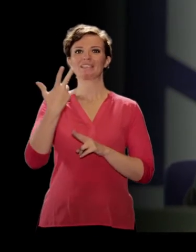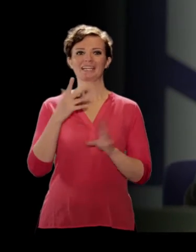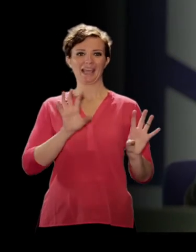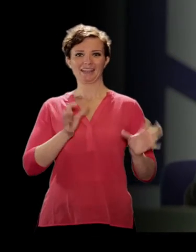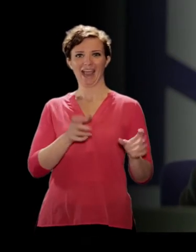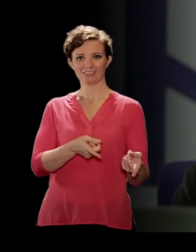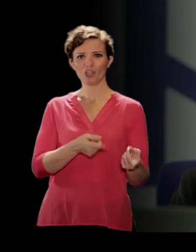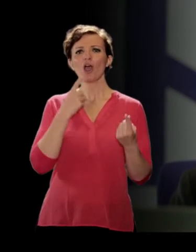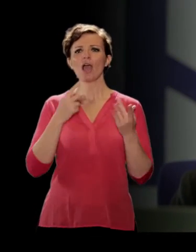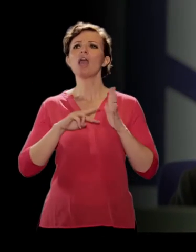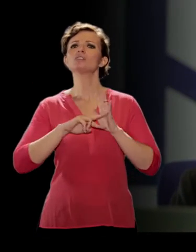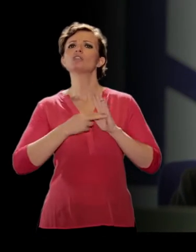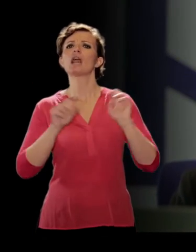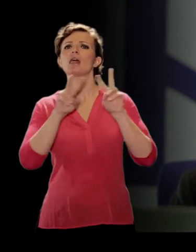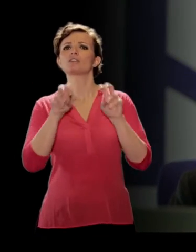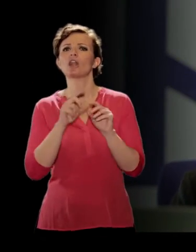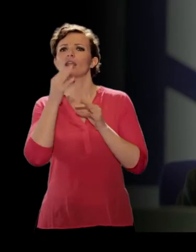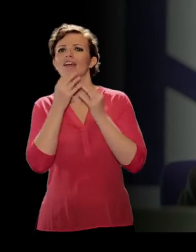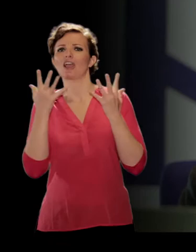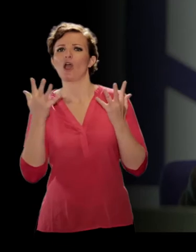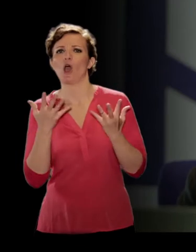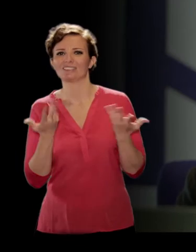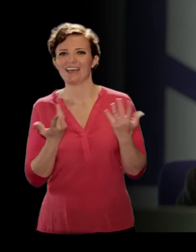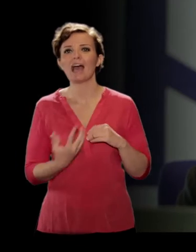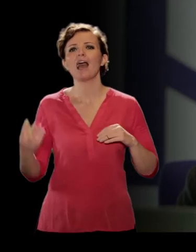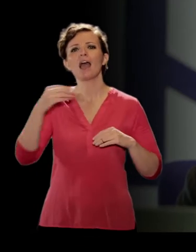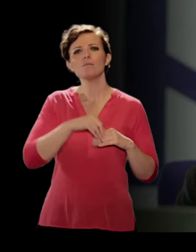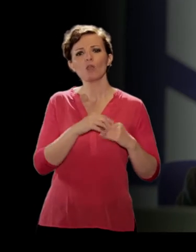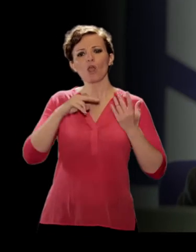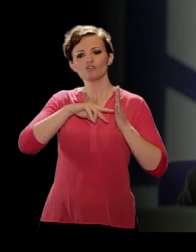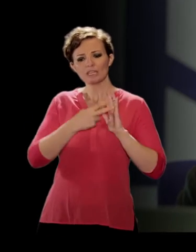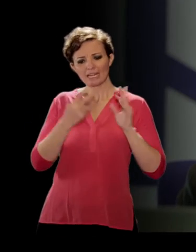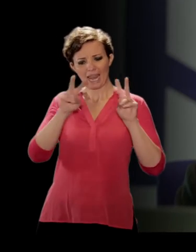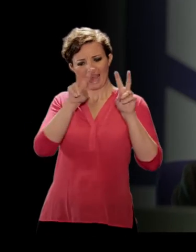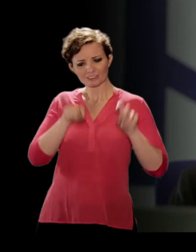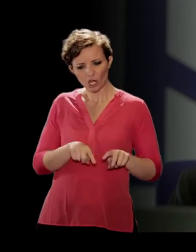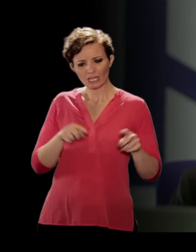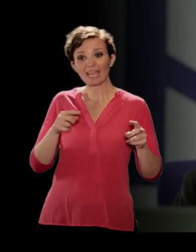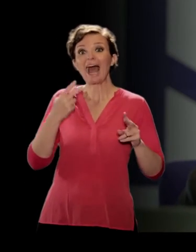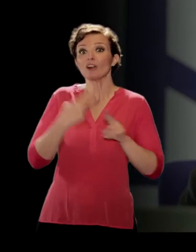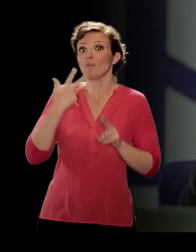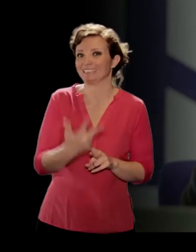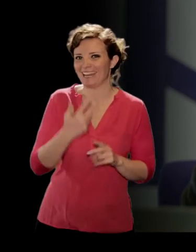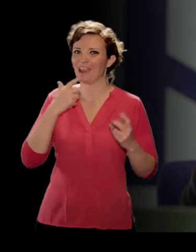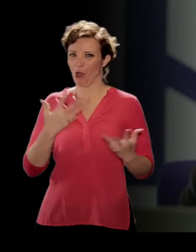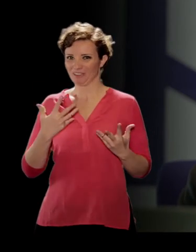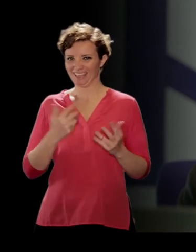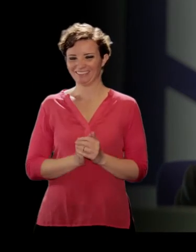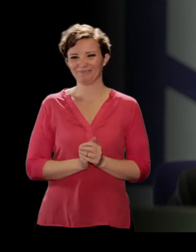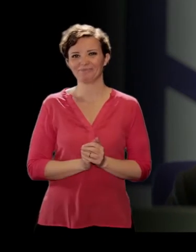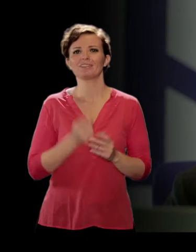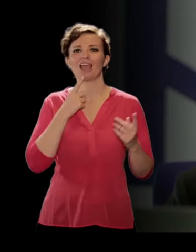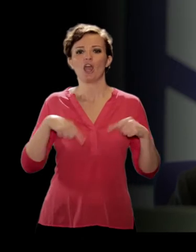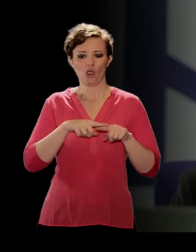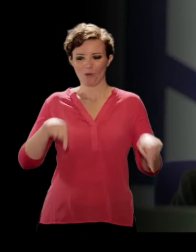sia ingegneria elettronica e soprattutto cosa sia ingegneria elettronica a Roma 3. Siamo qui alla